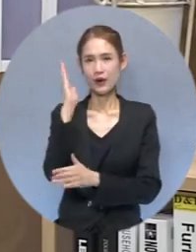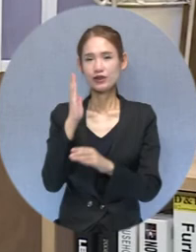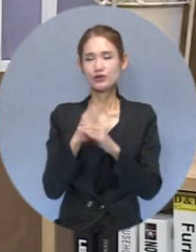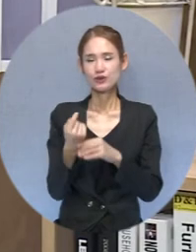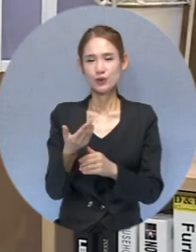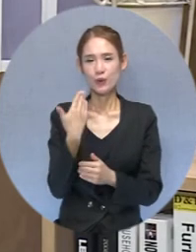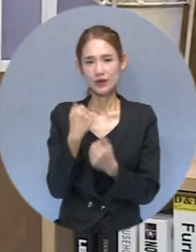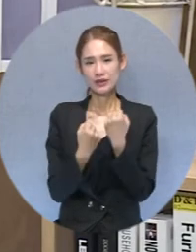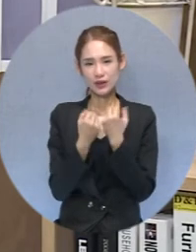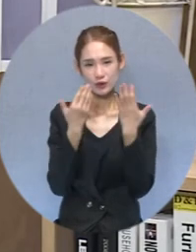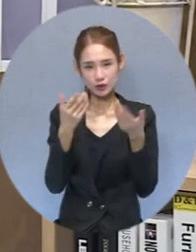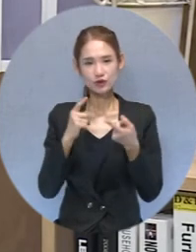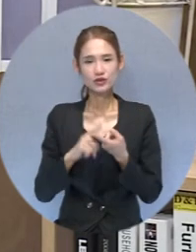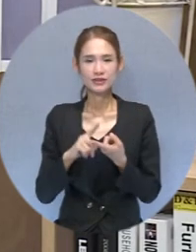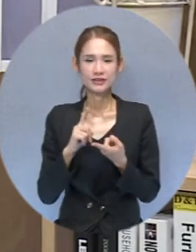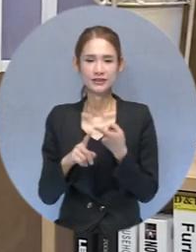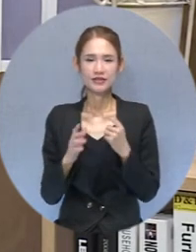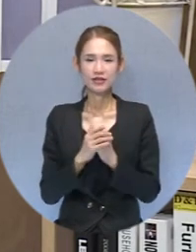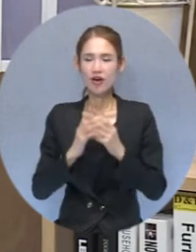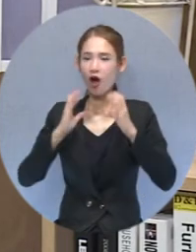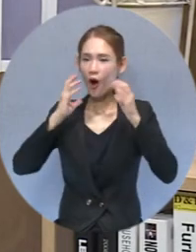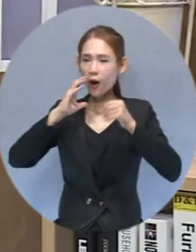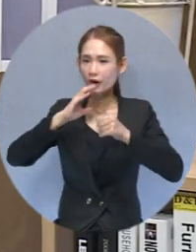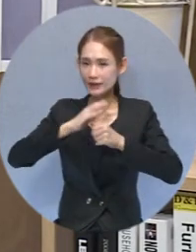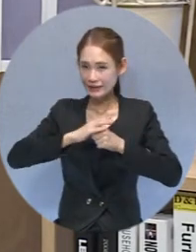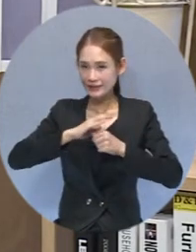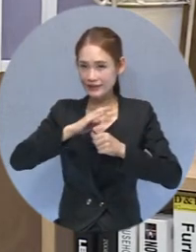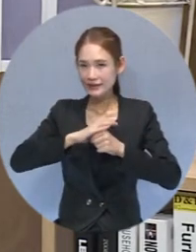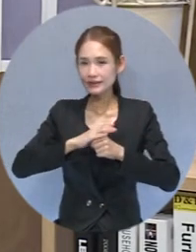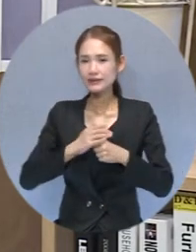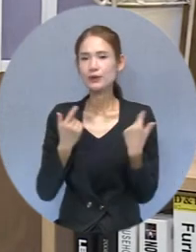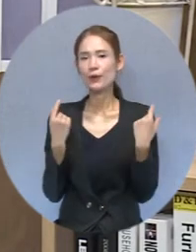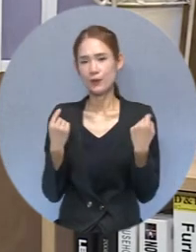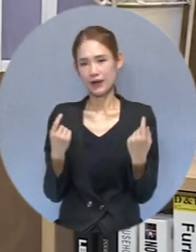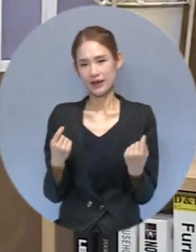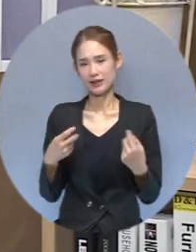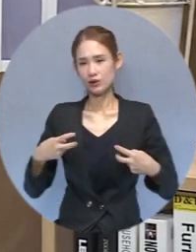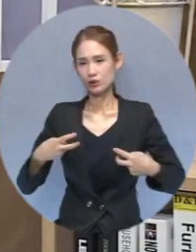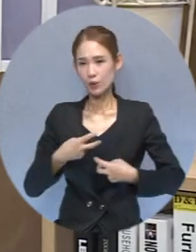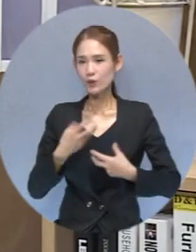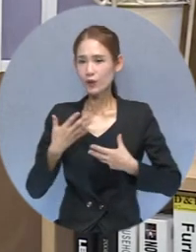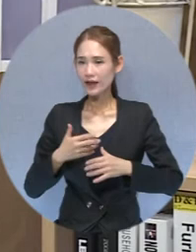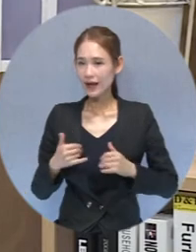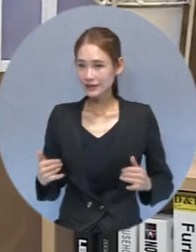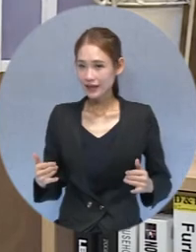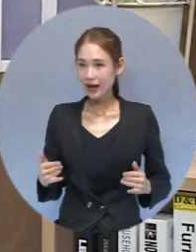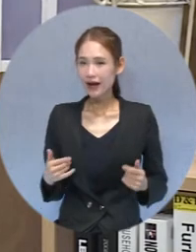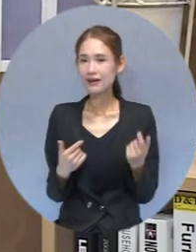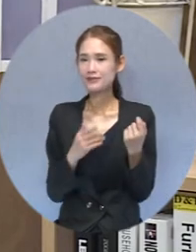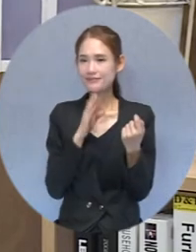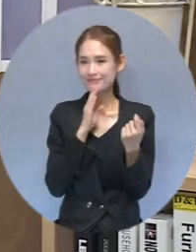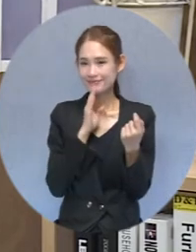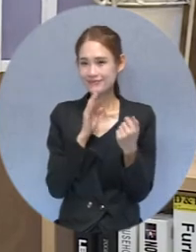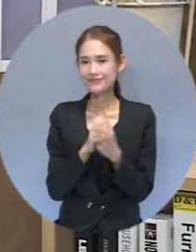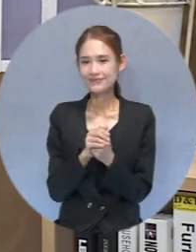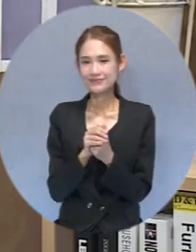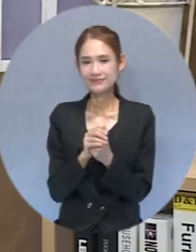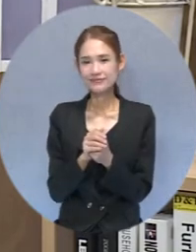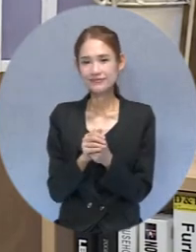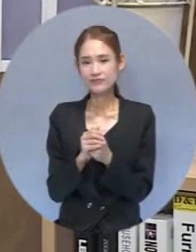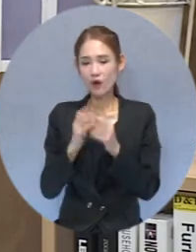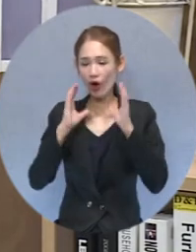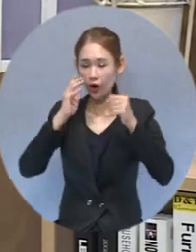언급을 해주셨습니다만 이 어린이들도 역시나 교통 약자로 볼 수가 있잖아요. 사실상 이런